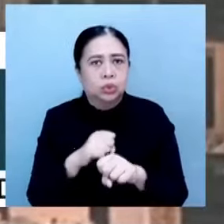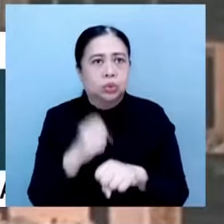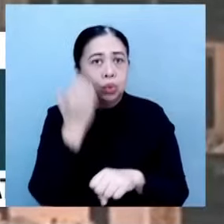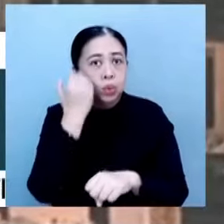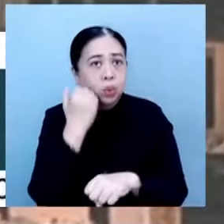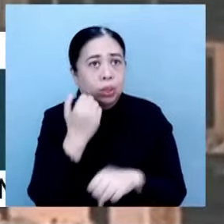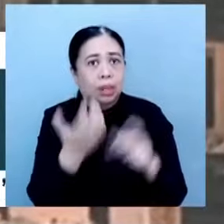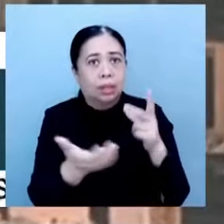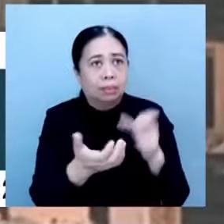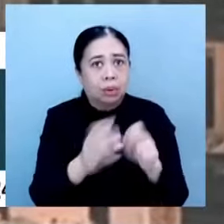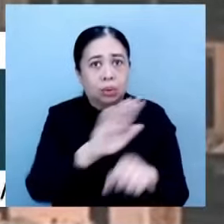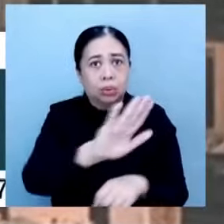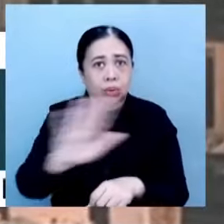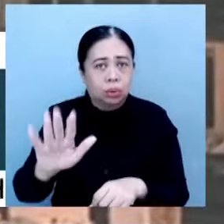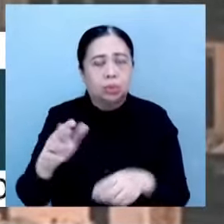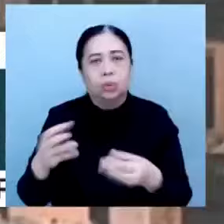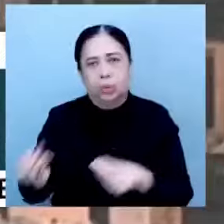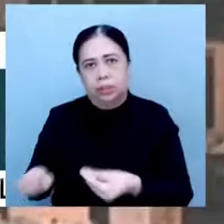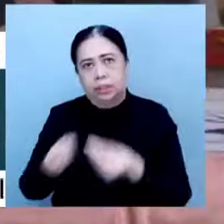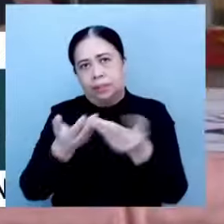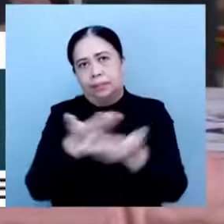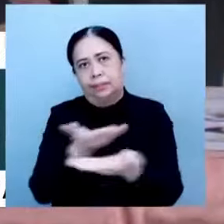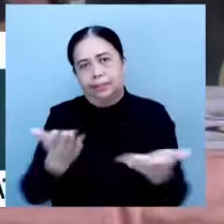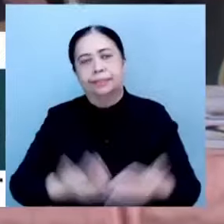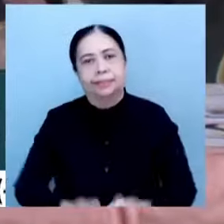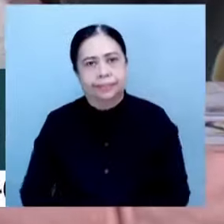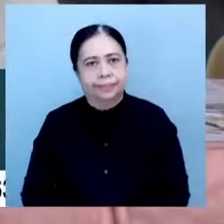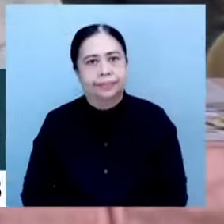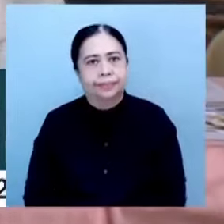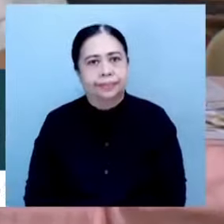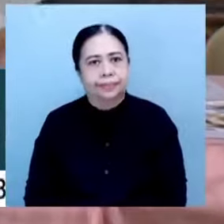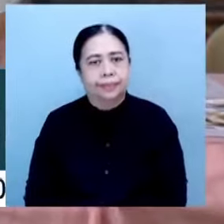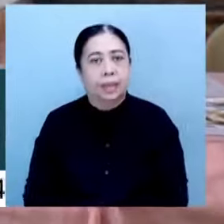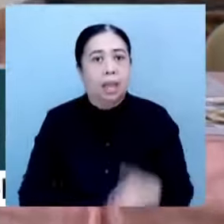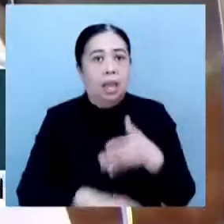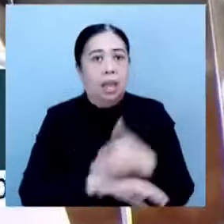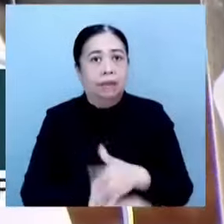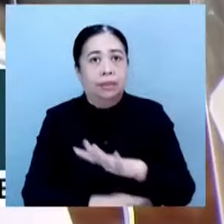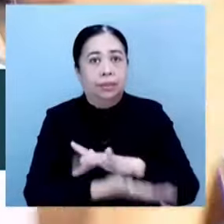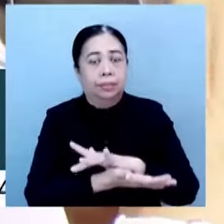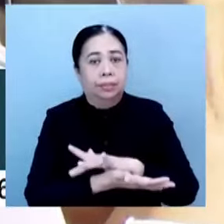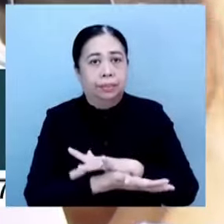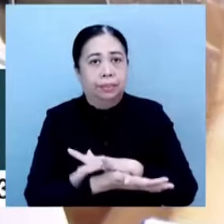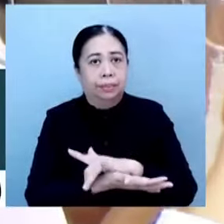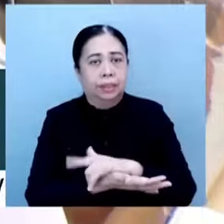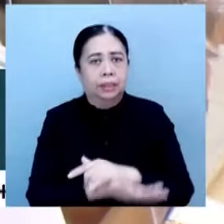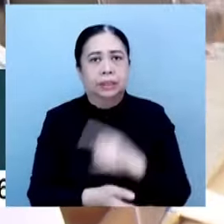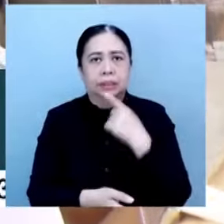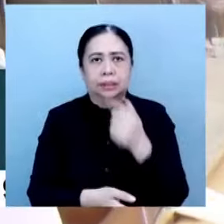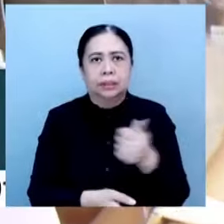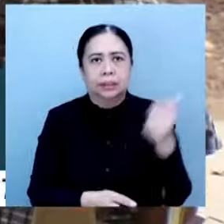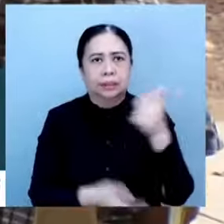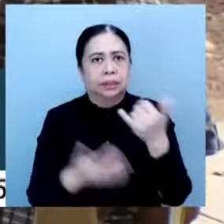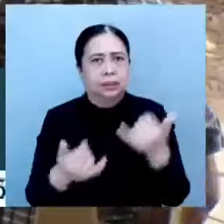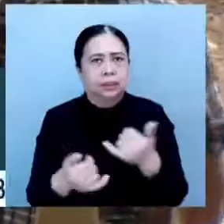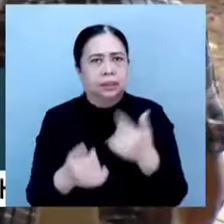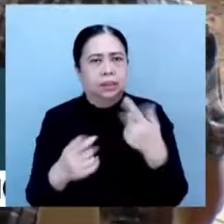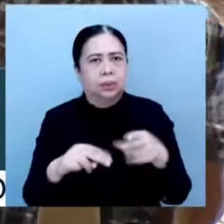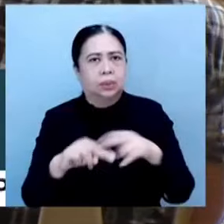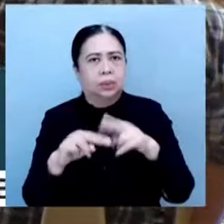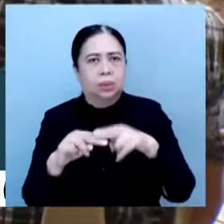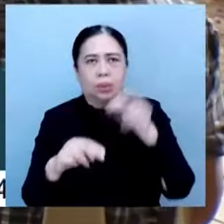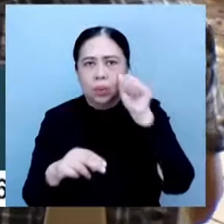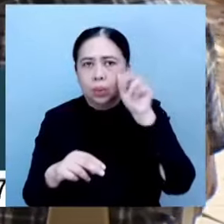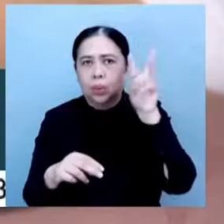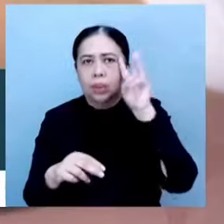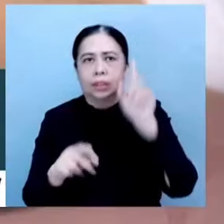po ninyo ay ma-deliver na po namin. After the COVID-19 pandemic, experts say it's now time to increase awareness on